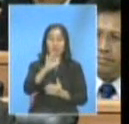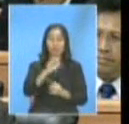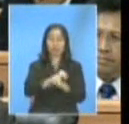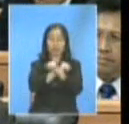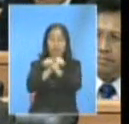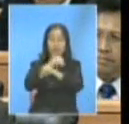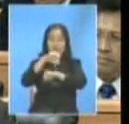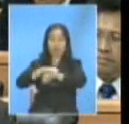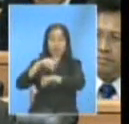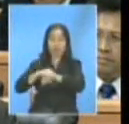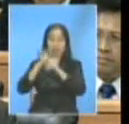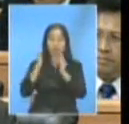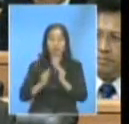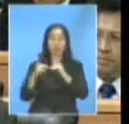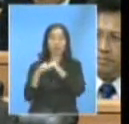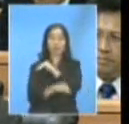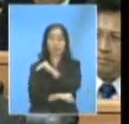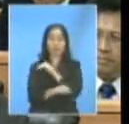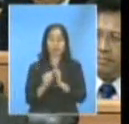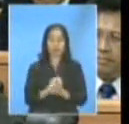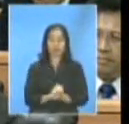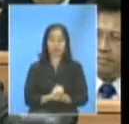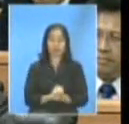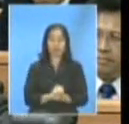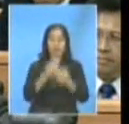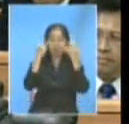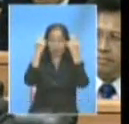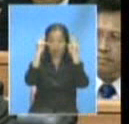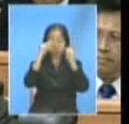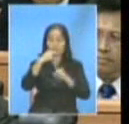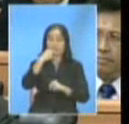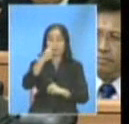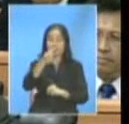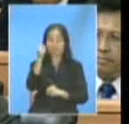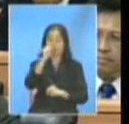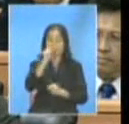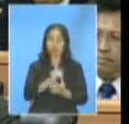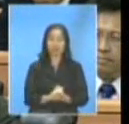จริตท่านนายกรัฐมนตรีได้เคยพูดว่า